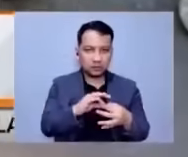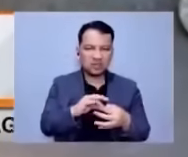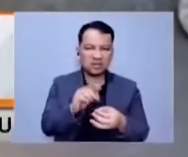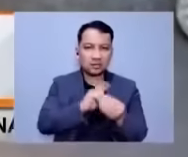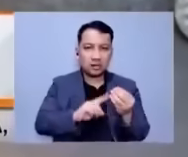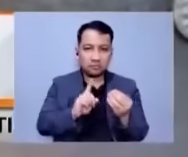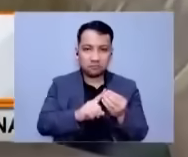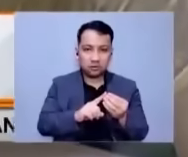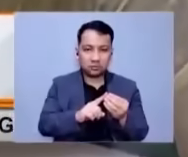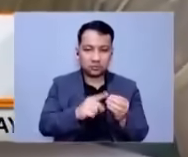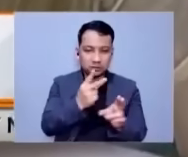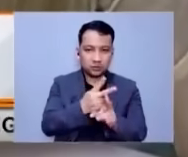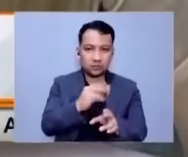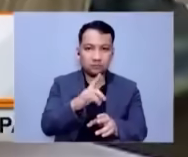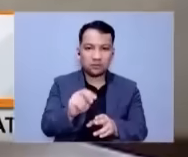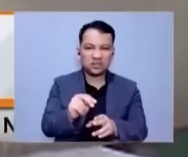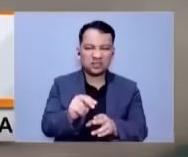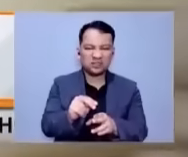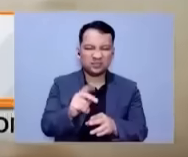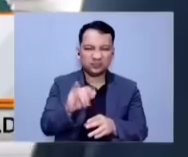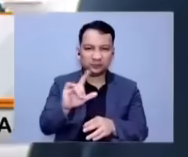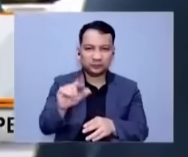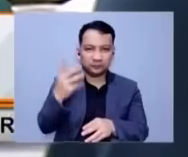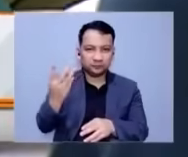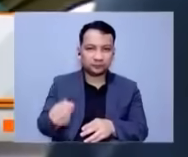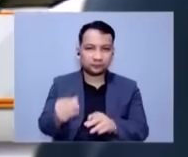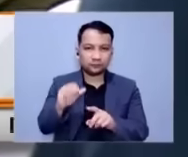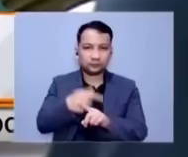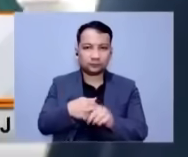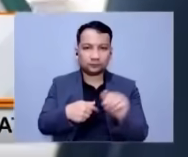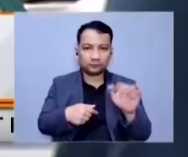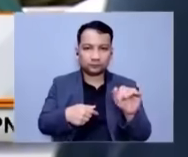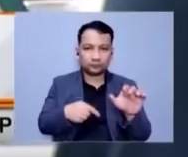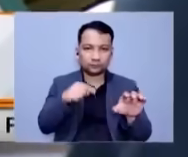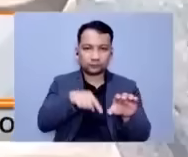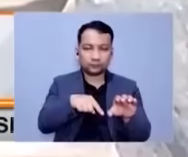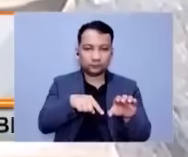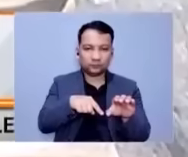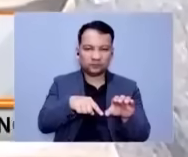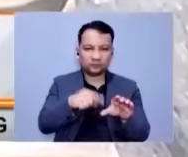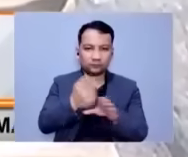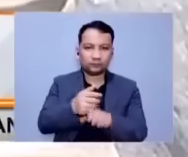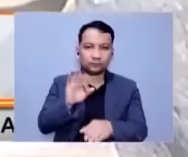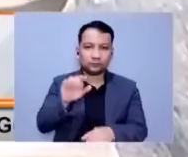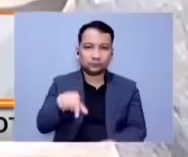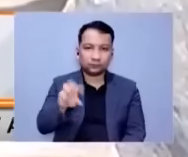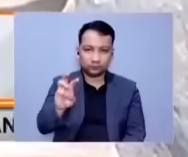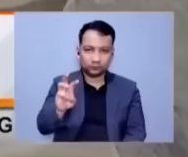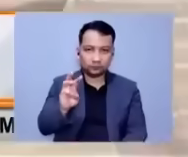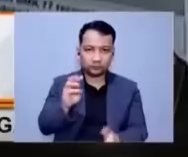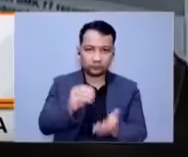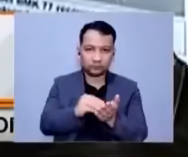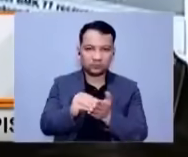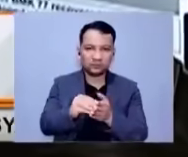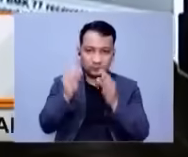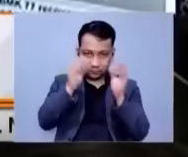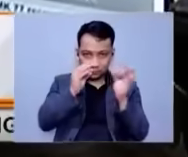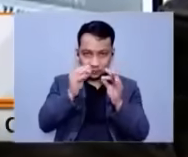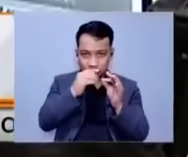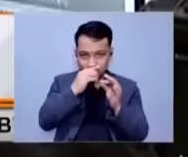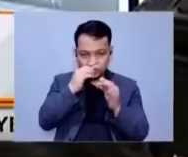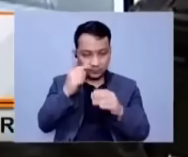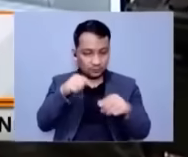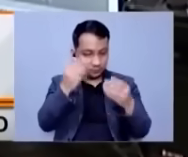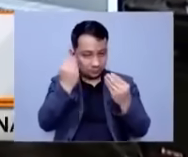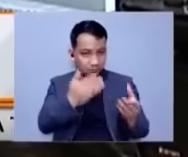na van sa Alitagtag, Batangas noong April 15. Nasabat sa nasabing van ang 9.6 billion pesos na halaga ng shabu. Ayon sa tagapagsalita ng